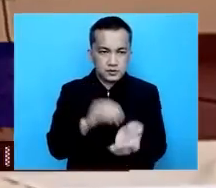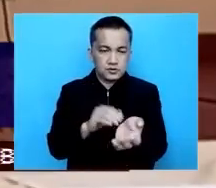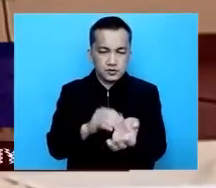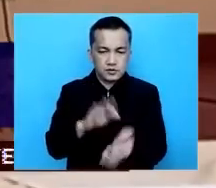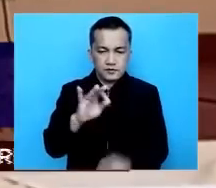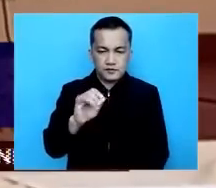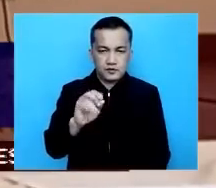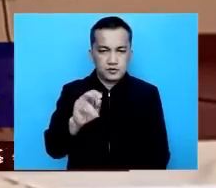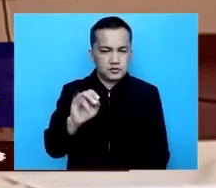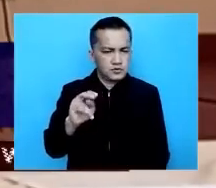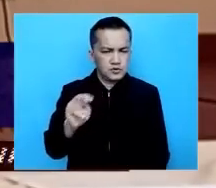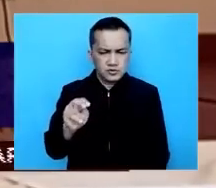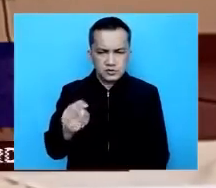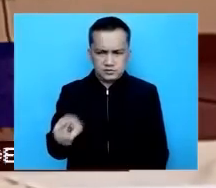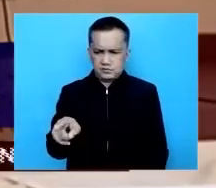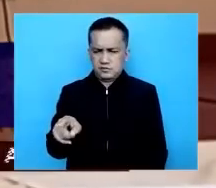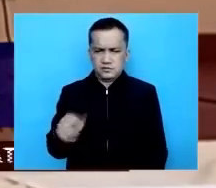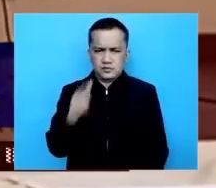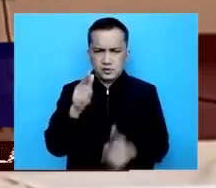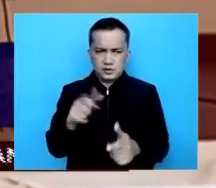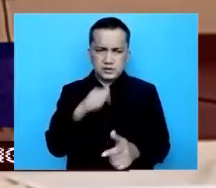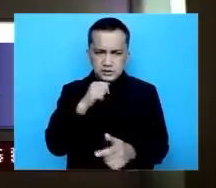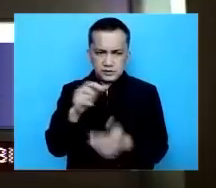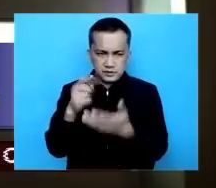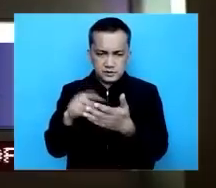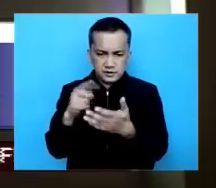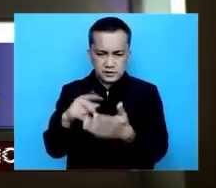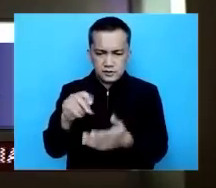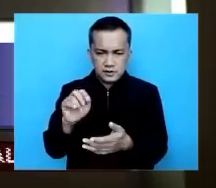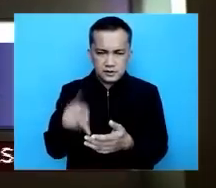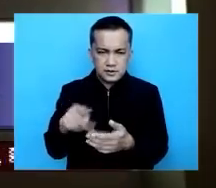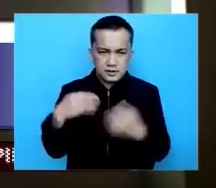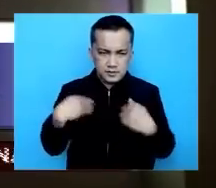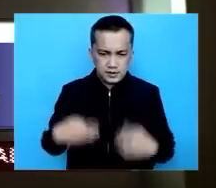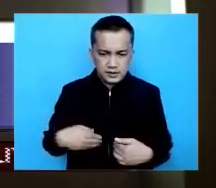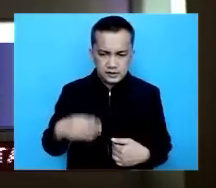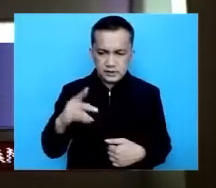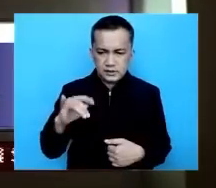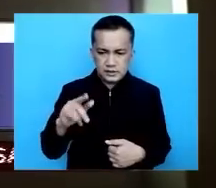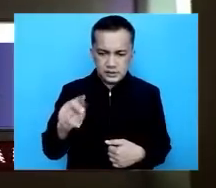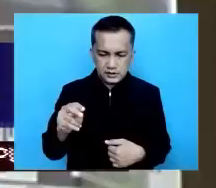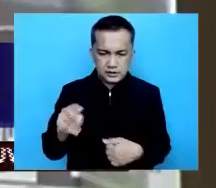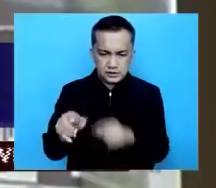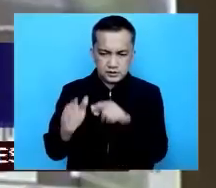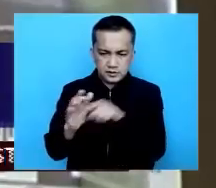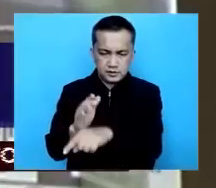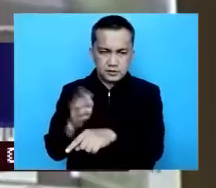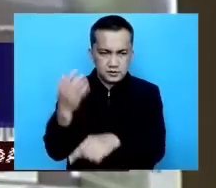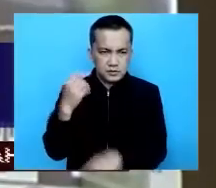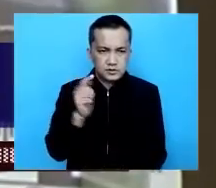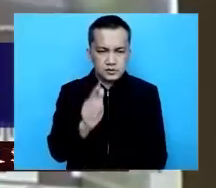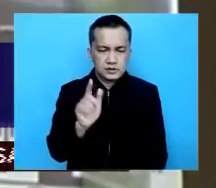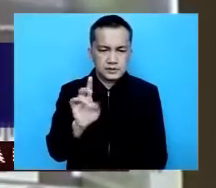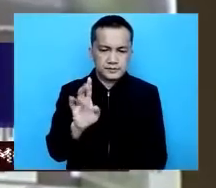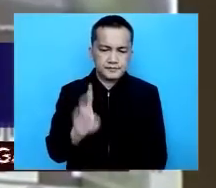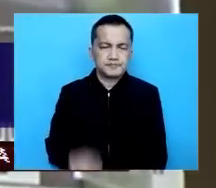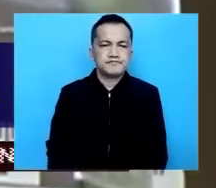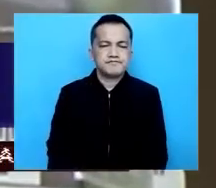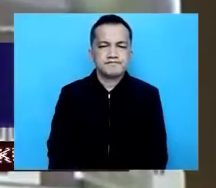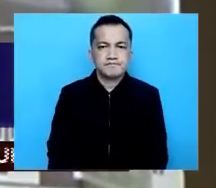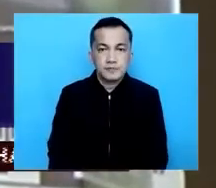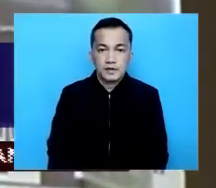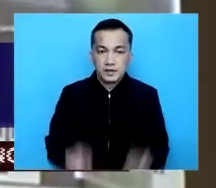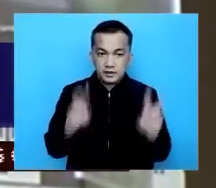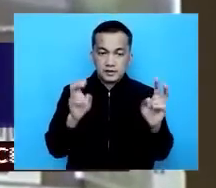tila hindi naman sinuri ng mabuti ng PNP ang labi ni Kian nang siya ay mapatay noong 2017. Tinawag pa